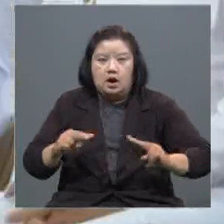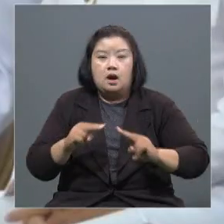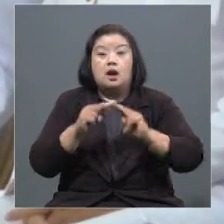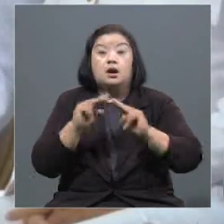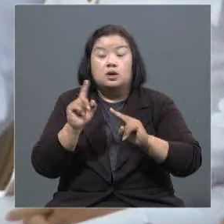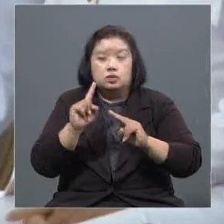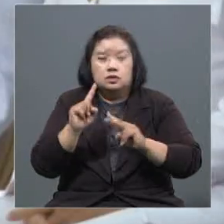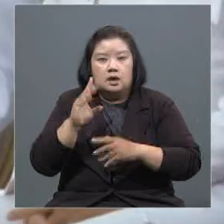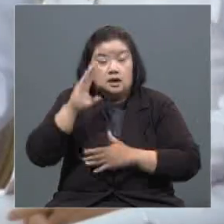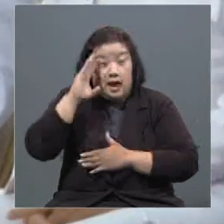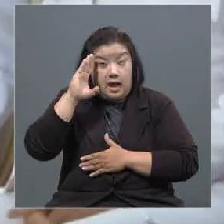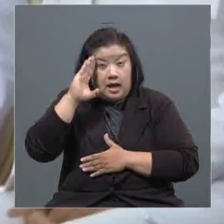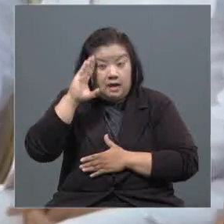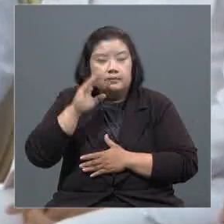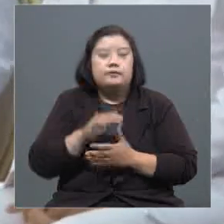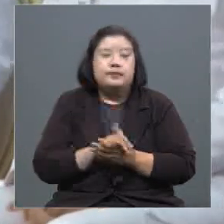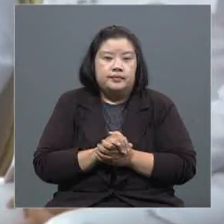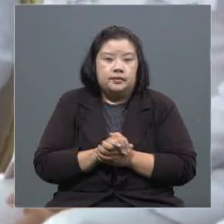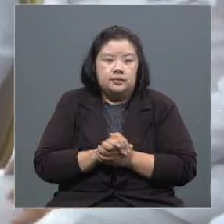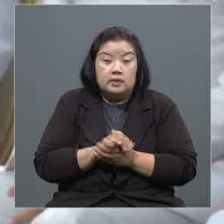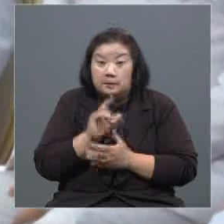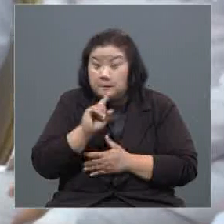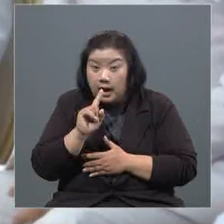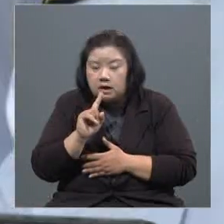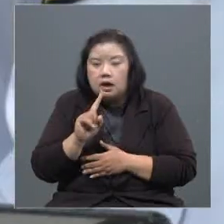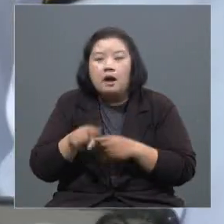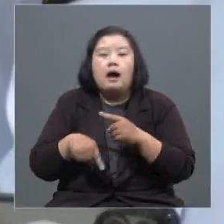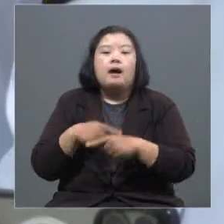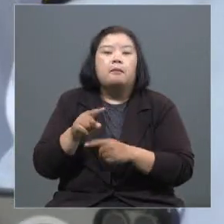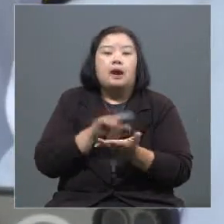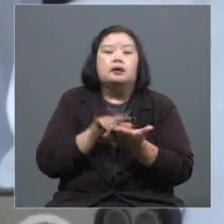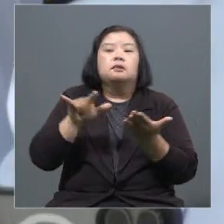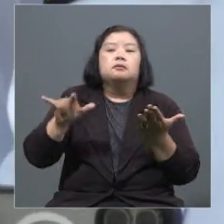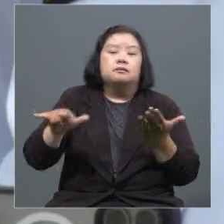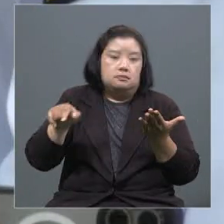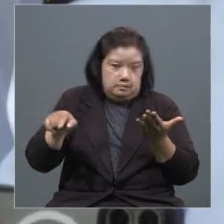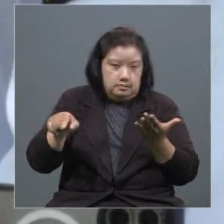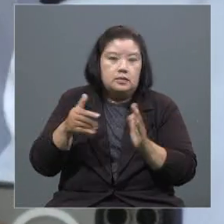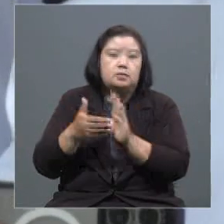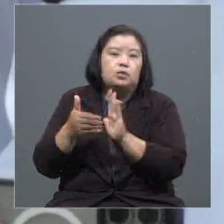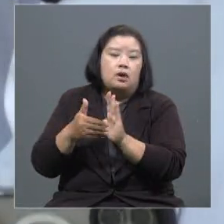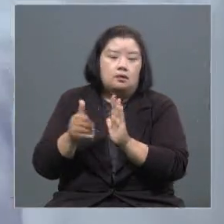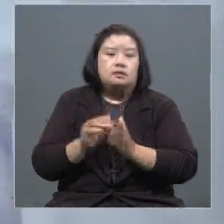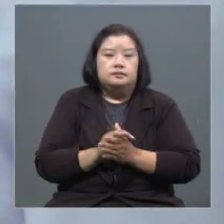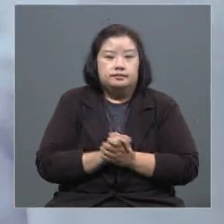สุทินคลังแสงนะครับก็ได้รับแจ้งว่าอ๋อพอดีท่านติดภารกิจที่ต่างประเทศครับค่ะ